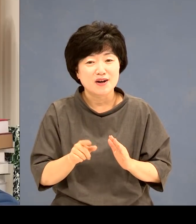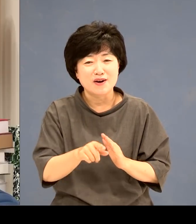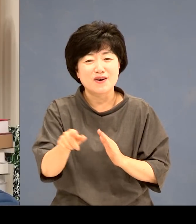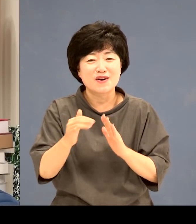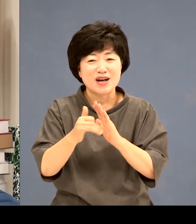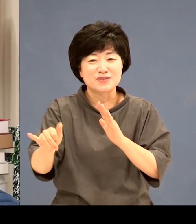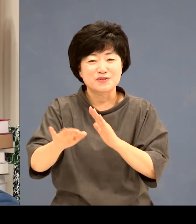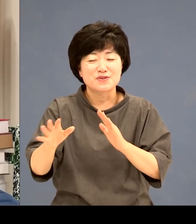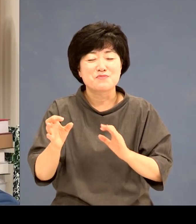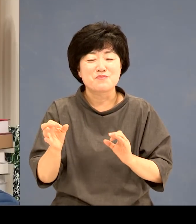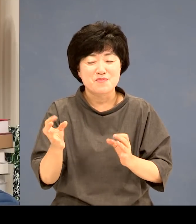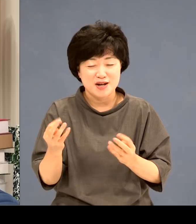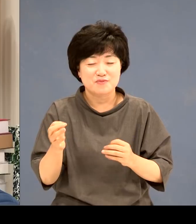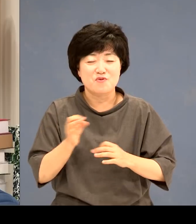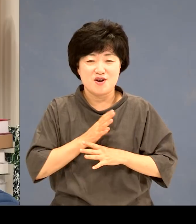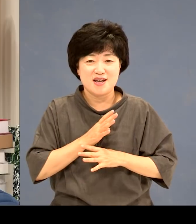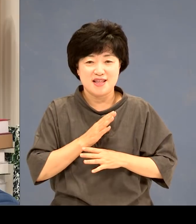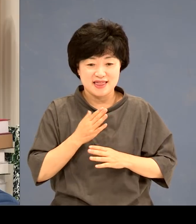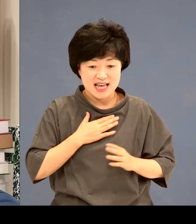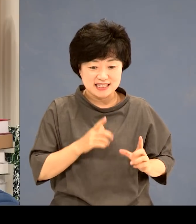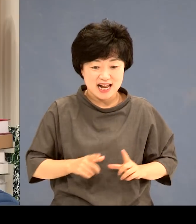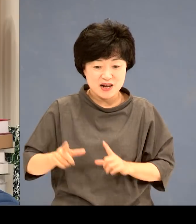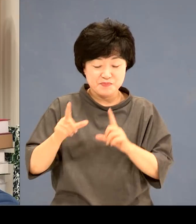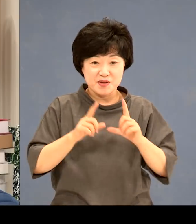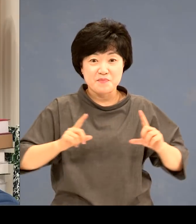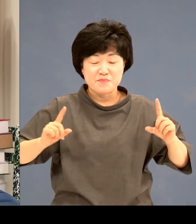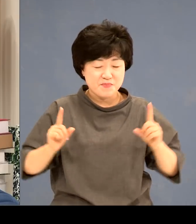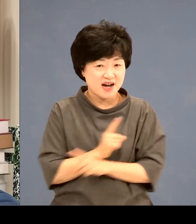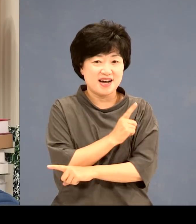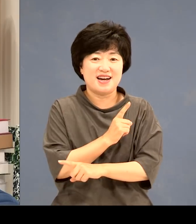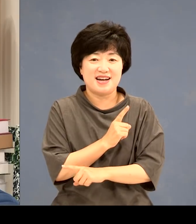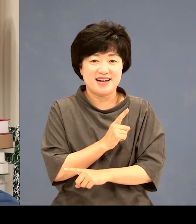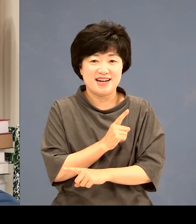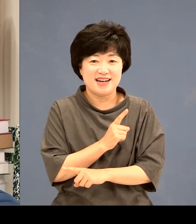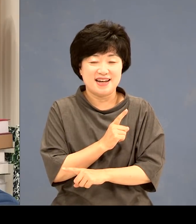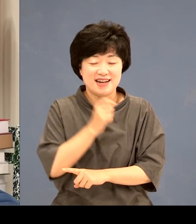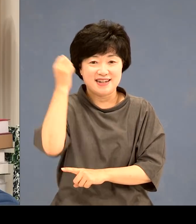어떠셨어요? 많이 놀라셨죠. 네. 그러니까 아마 저의 삶이 그냥